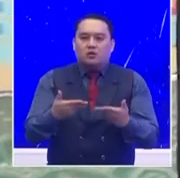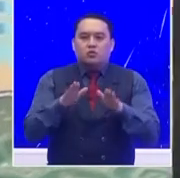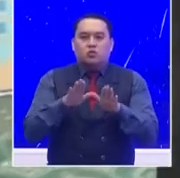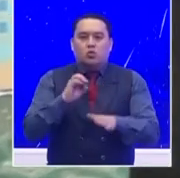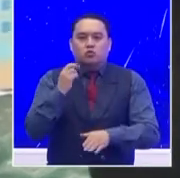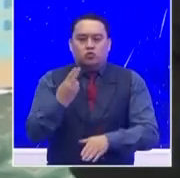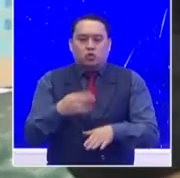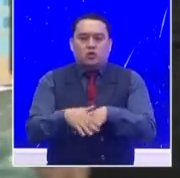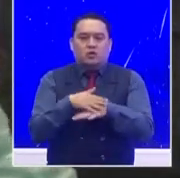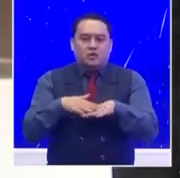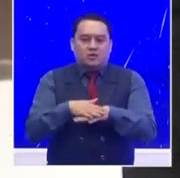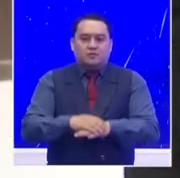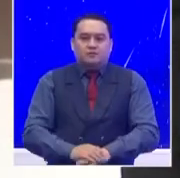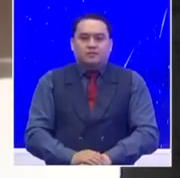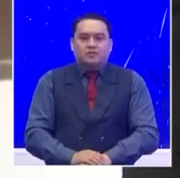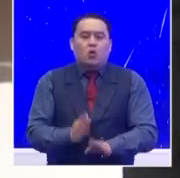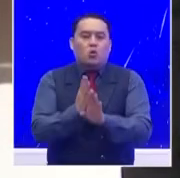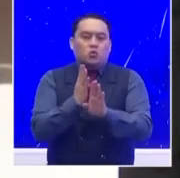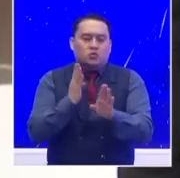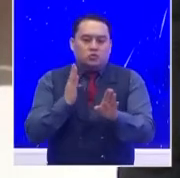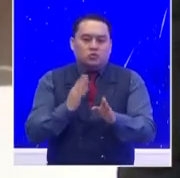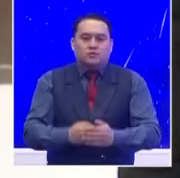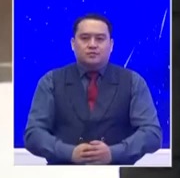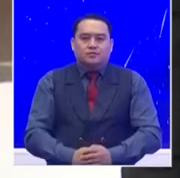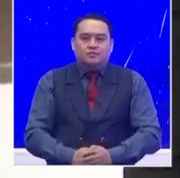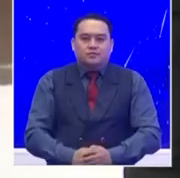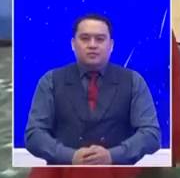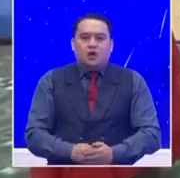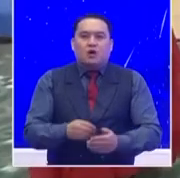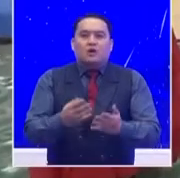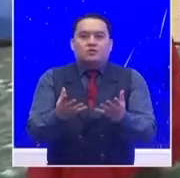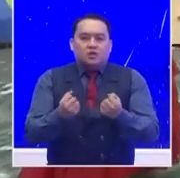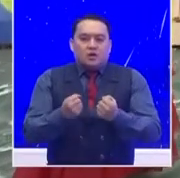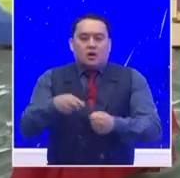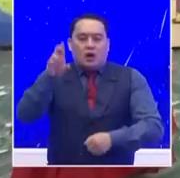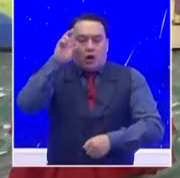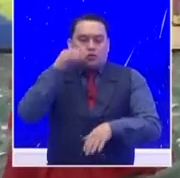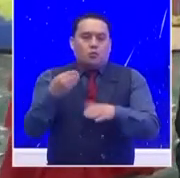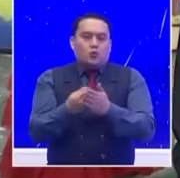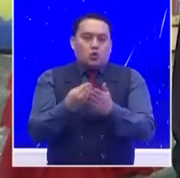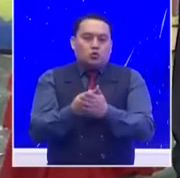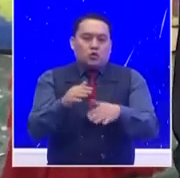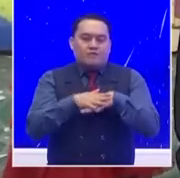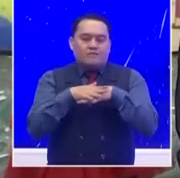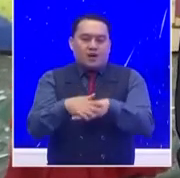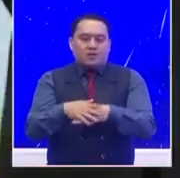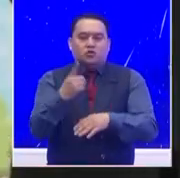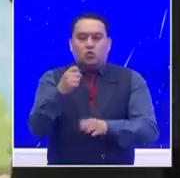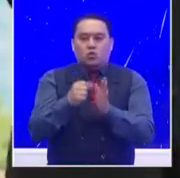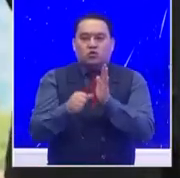социально уязвимым слоям населения стоявшим на учете в отделе жкх на приобретение жилья из государственного бюджета было выделено свыше